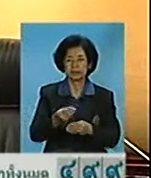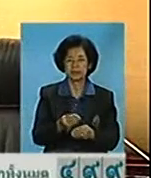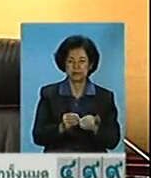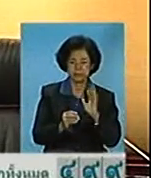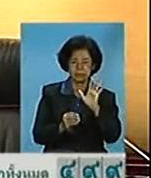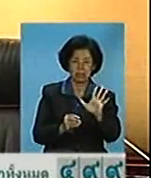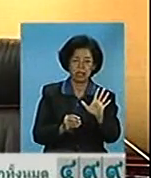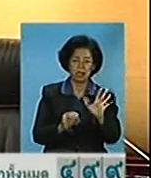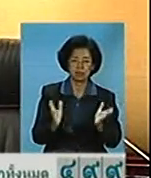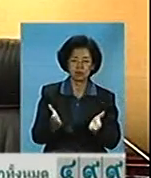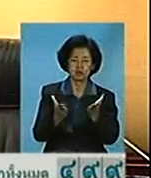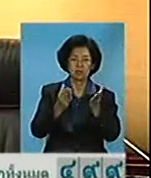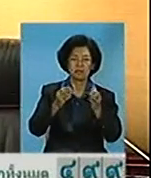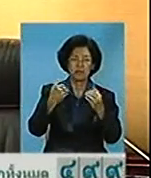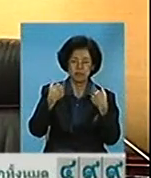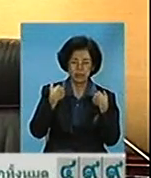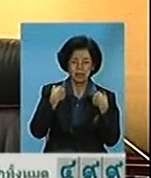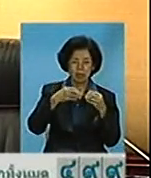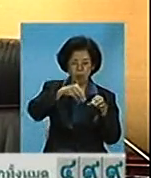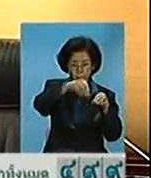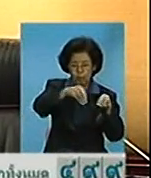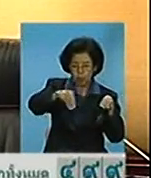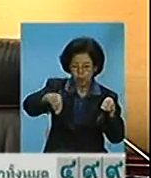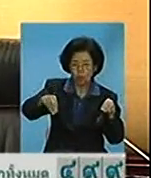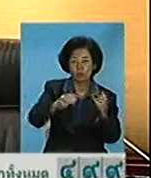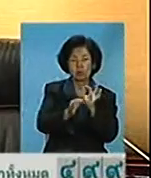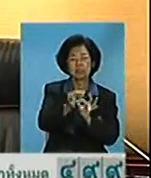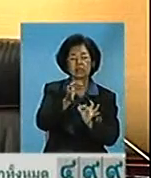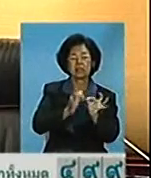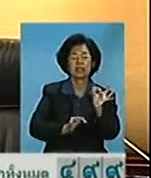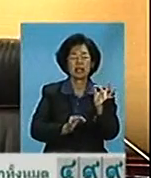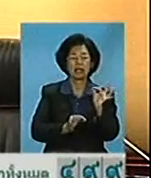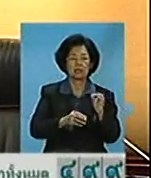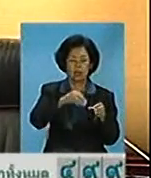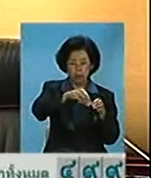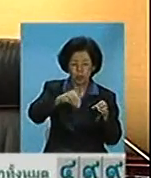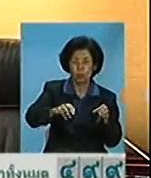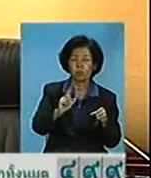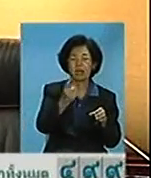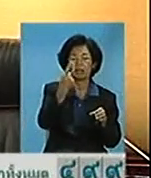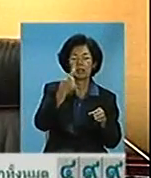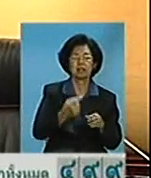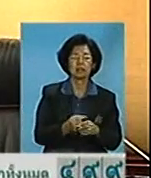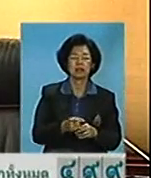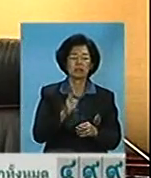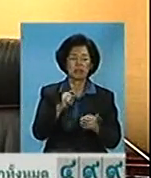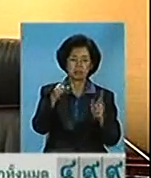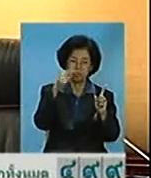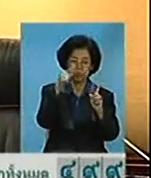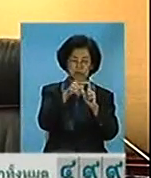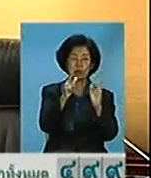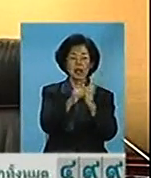ก็คือส่งเสริมสนับสนุนให้มีการปลูกทดแทนยางการปลูกยางใหม่อันนี้เป็นวัตถุประสงค์หลักที่เป็นของกย